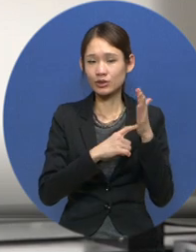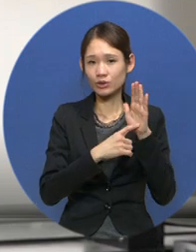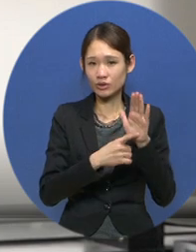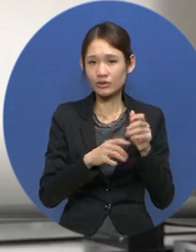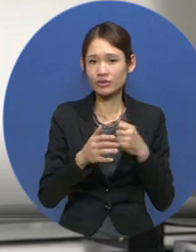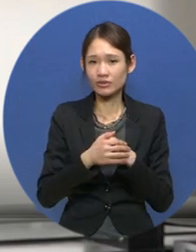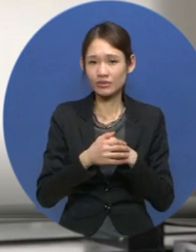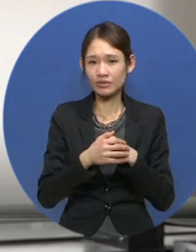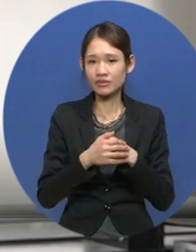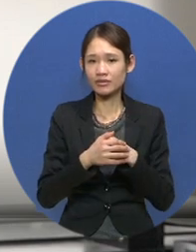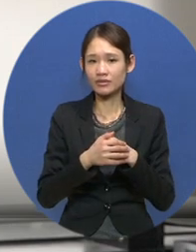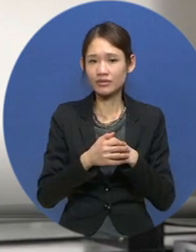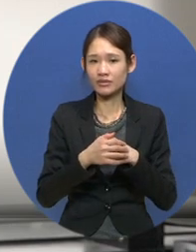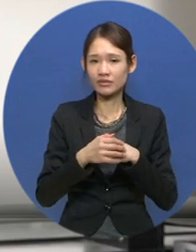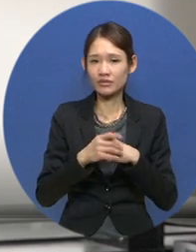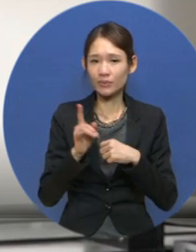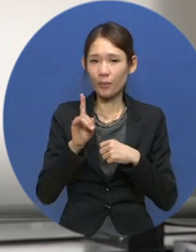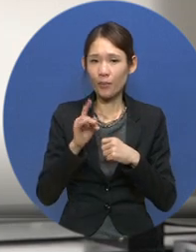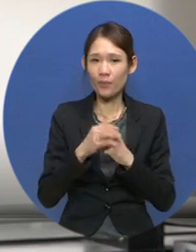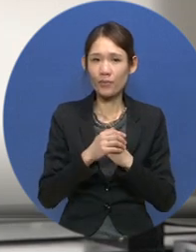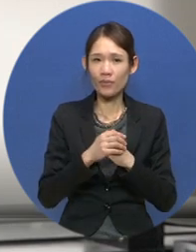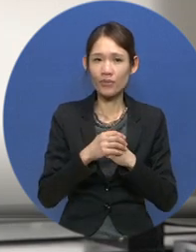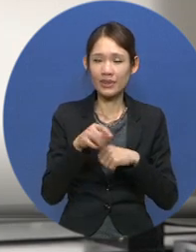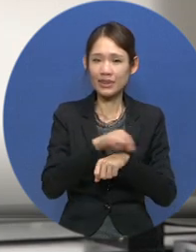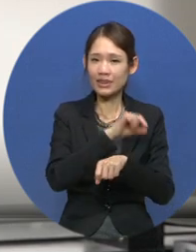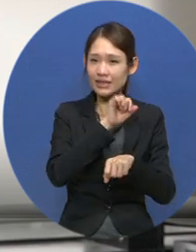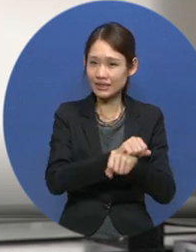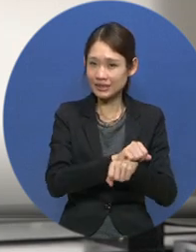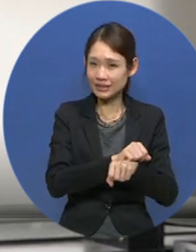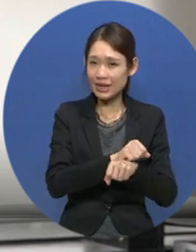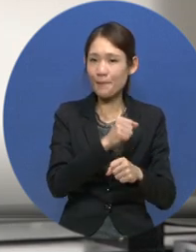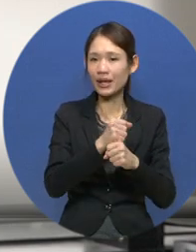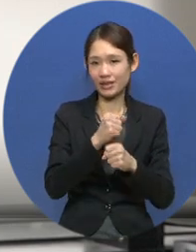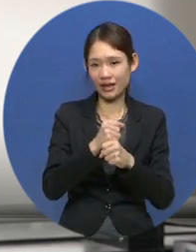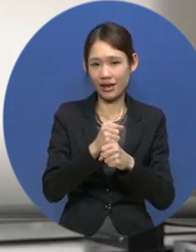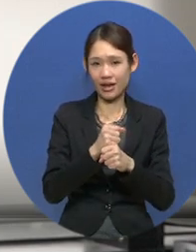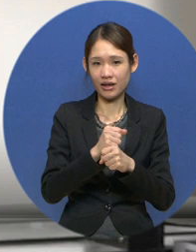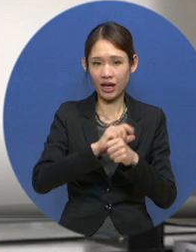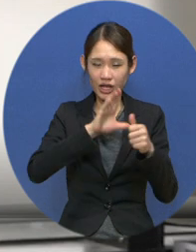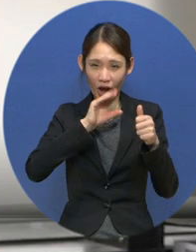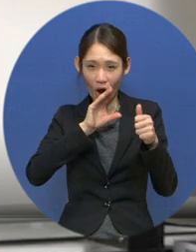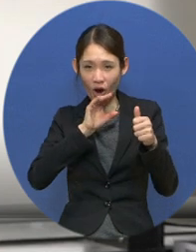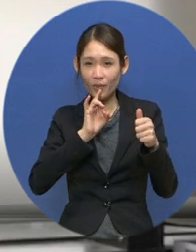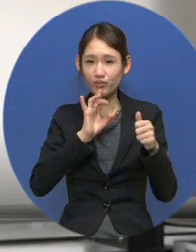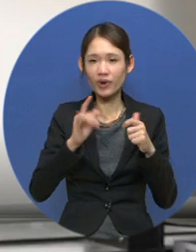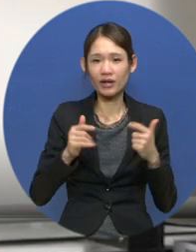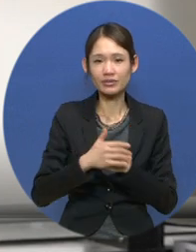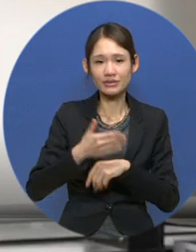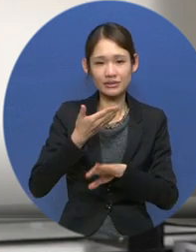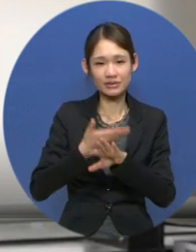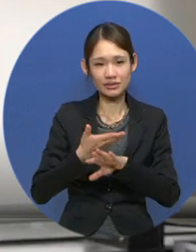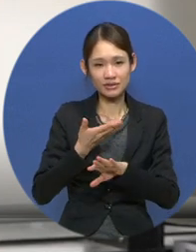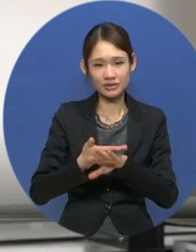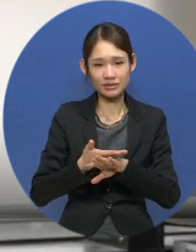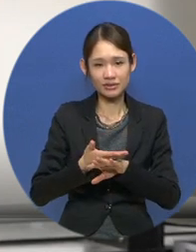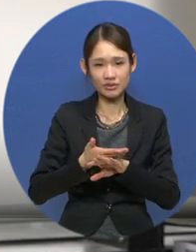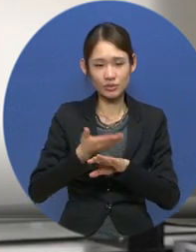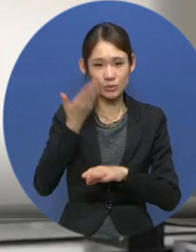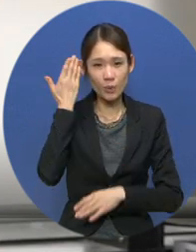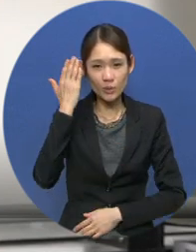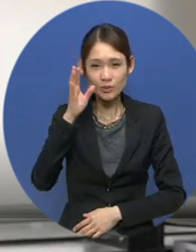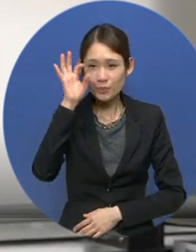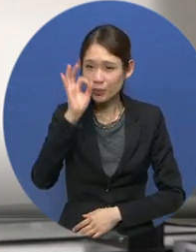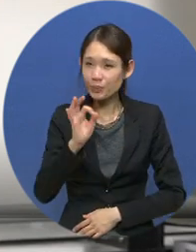필요성은 특기를 만든다는 거죠. 연기뿐만 아니고 다른 요즘은